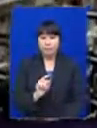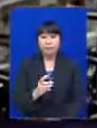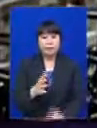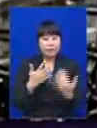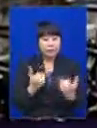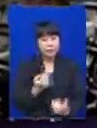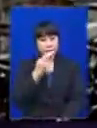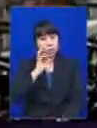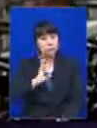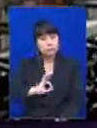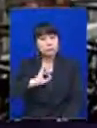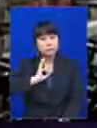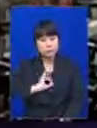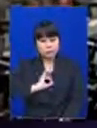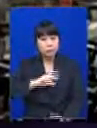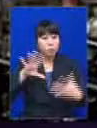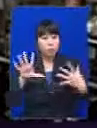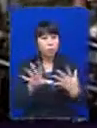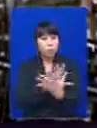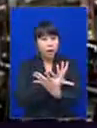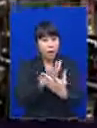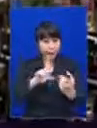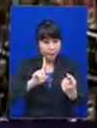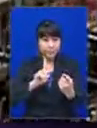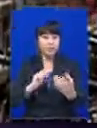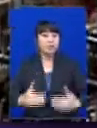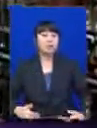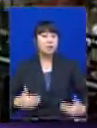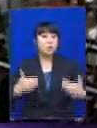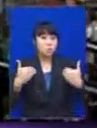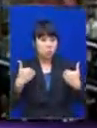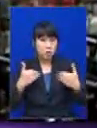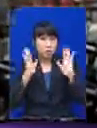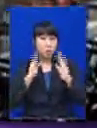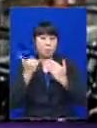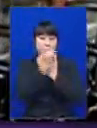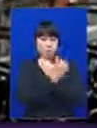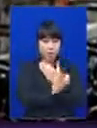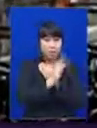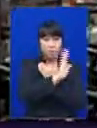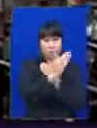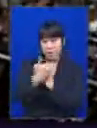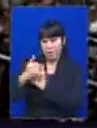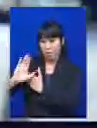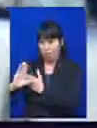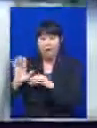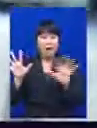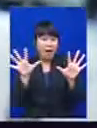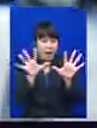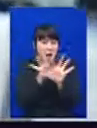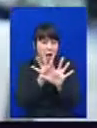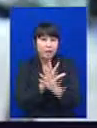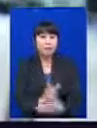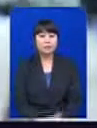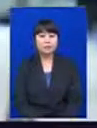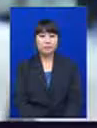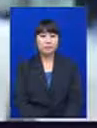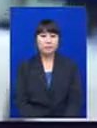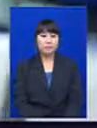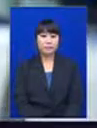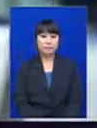ำให้รู้สึกได้ว่าวัฒนธรรมและการใช้ชีวิตของคนทั้งสองประเทศคล้ายกันมาก